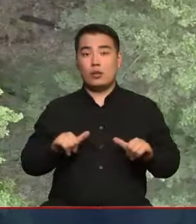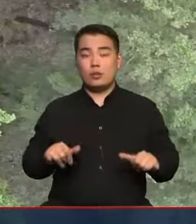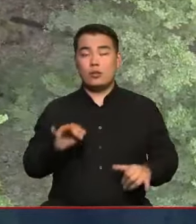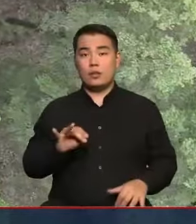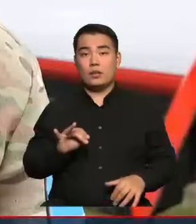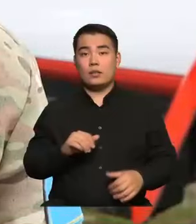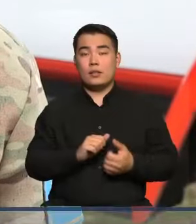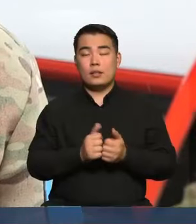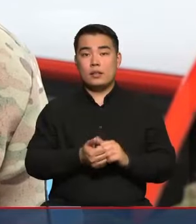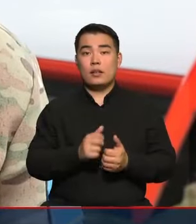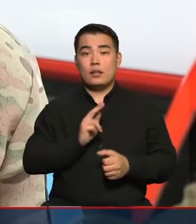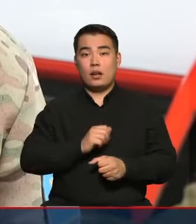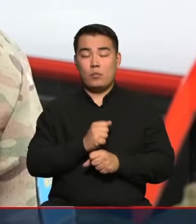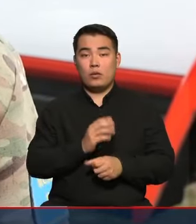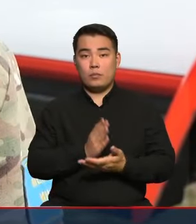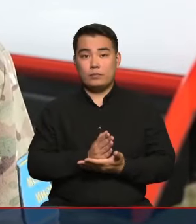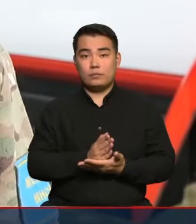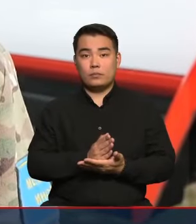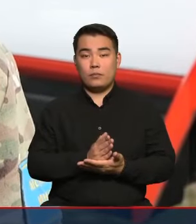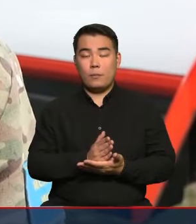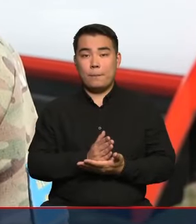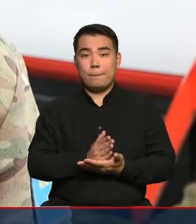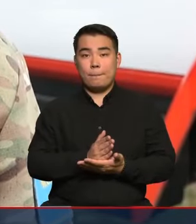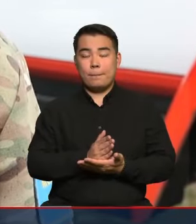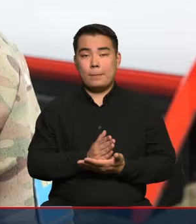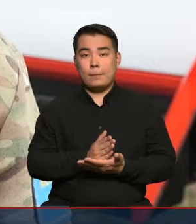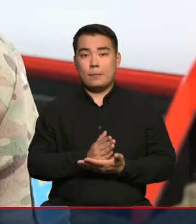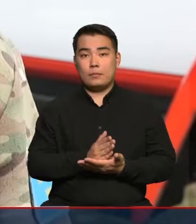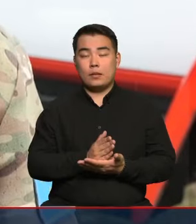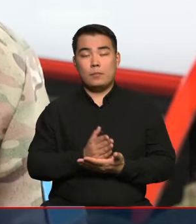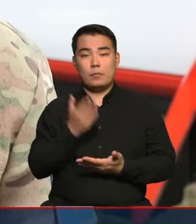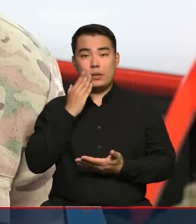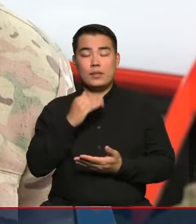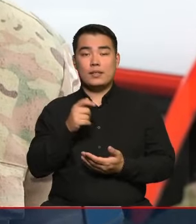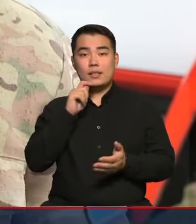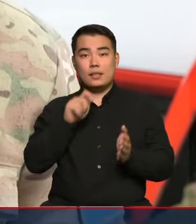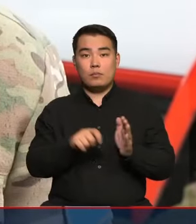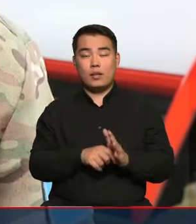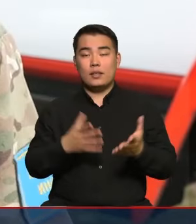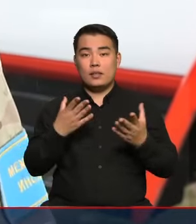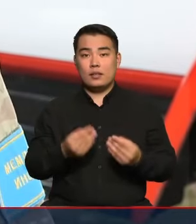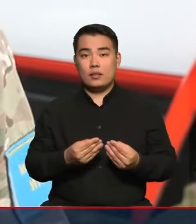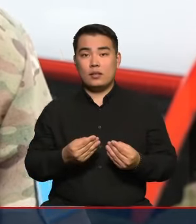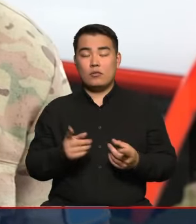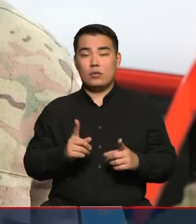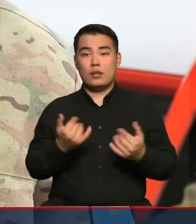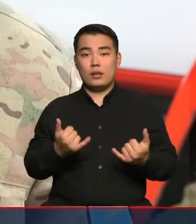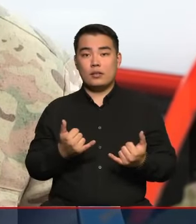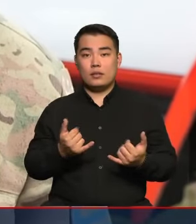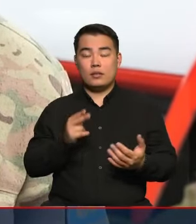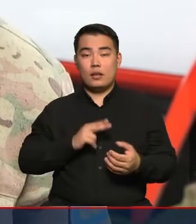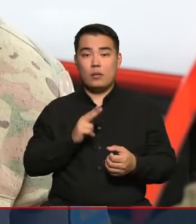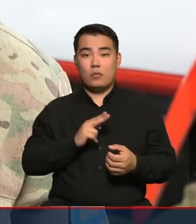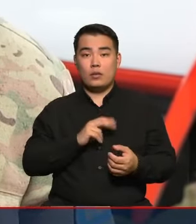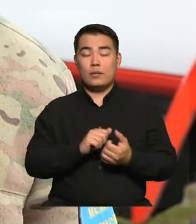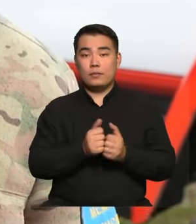кезекшілік міндетін атқарамыз. Мына негіндері, мысалы қысты күндері күнделікті бізде атқаратын